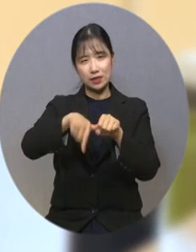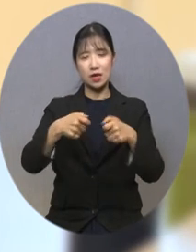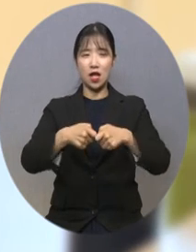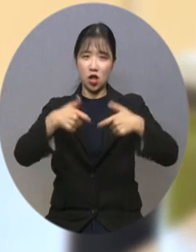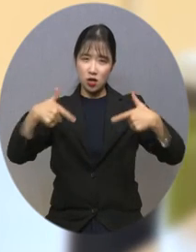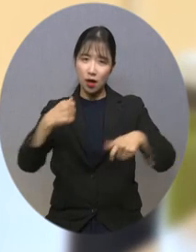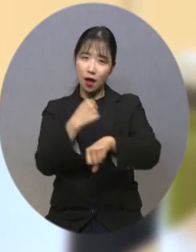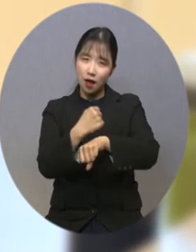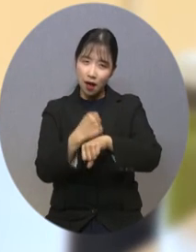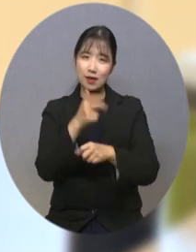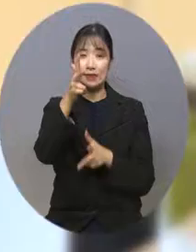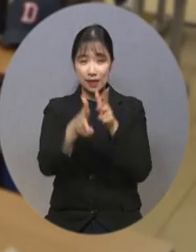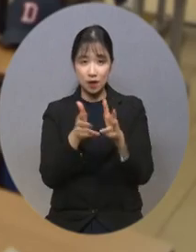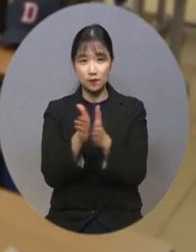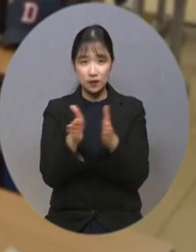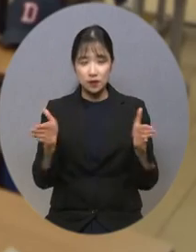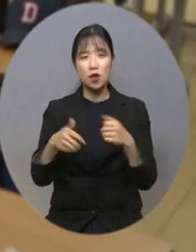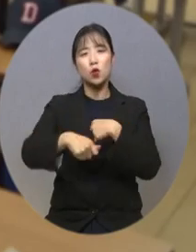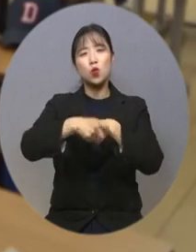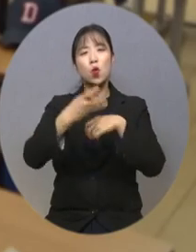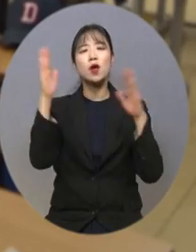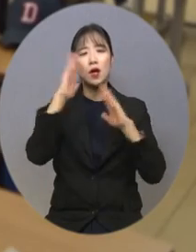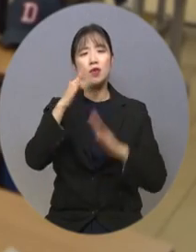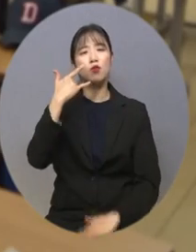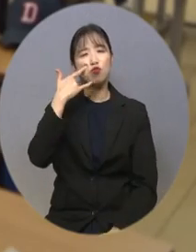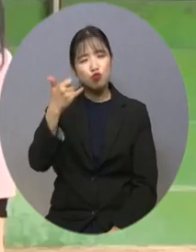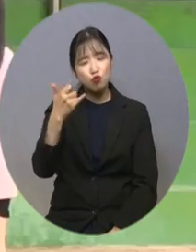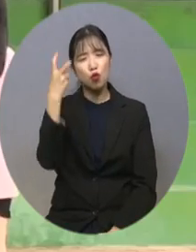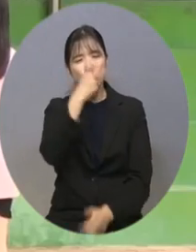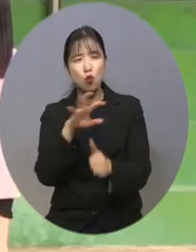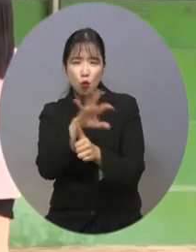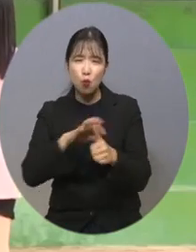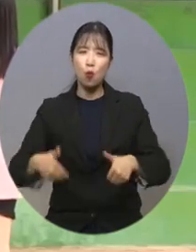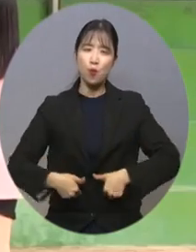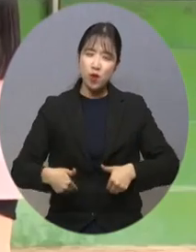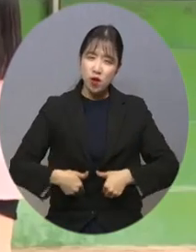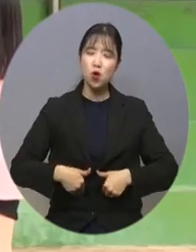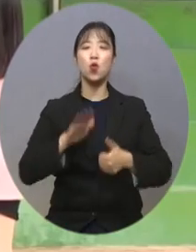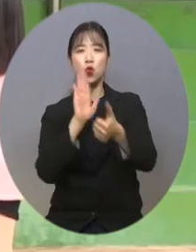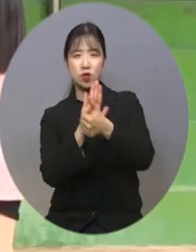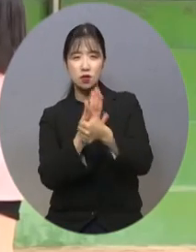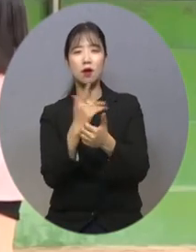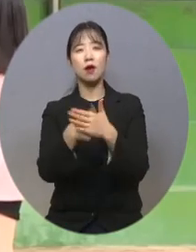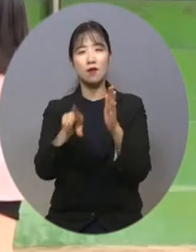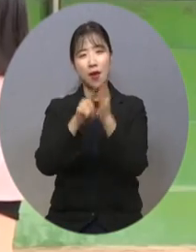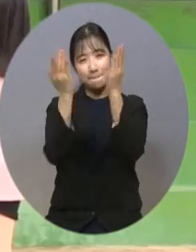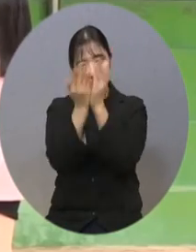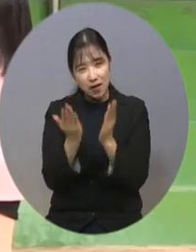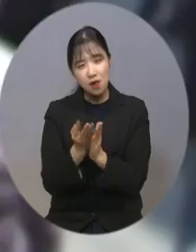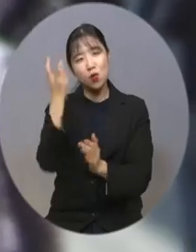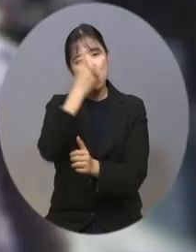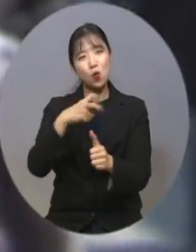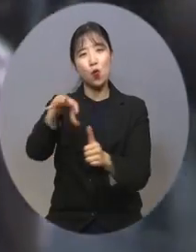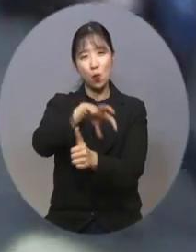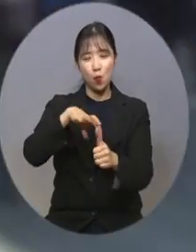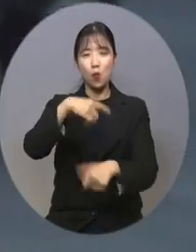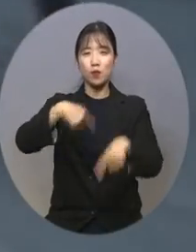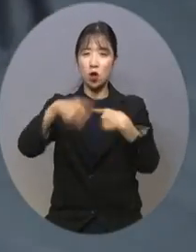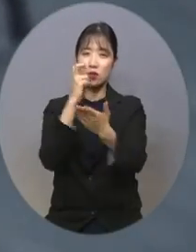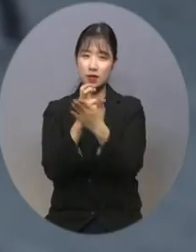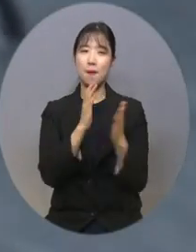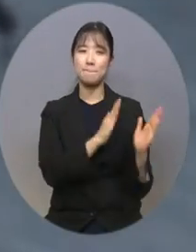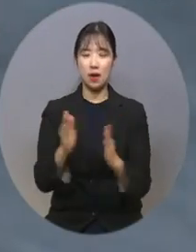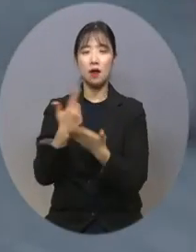시범사업을 시작으로 초등학생 부모의 다양한 돌 봉 수요에 대응할 수 있는 맞춤형 돌 0 정책 마련을 위해